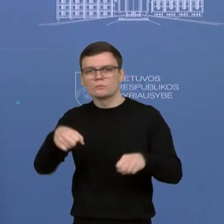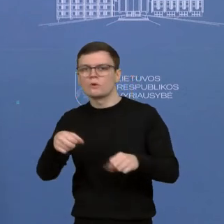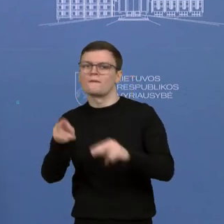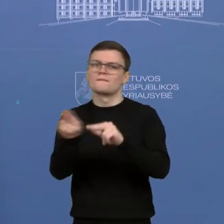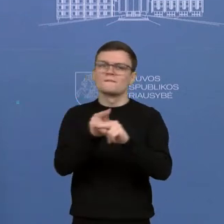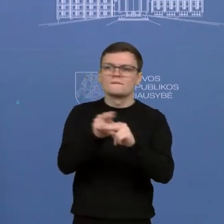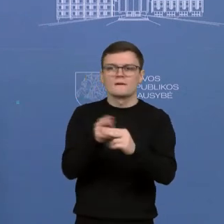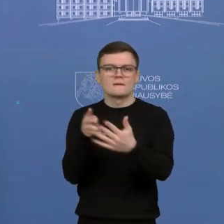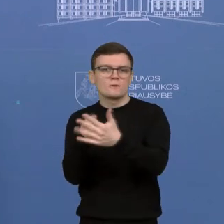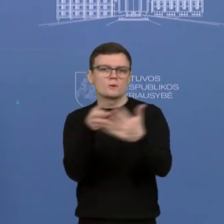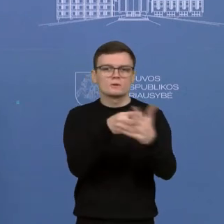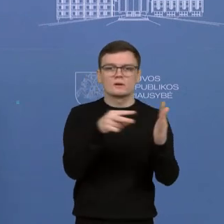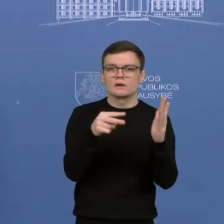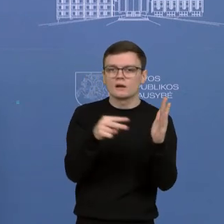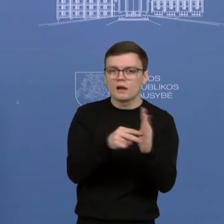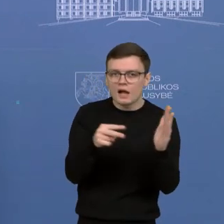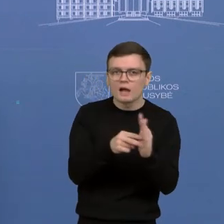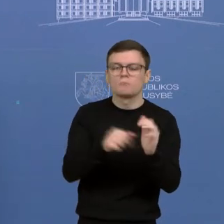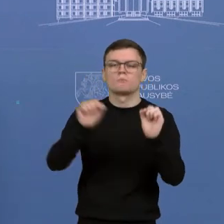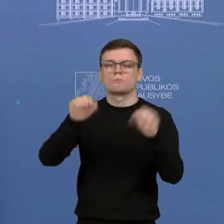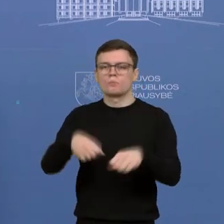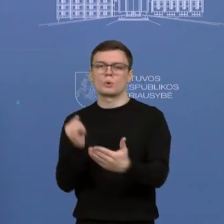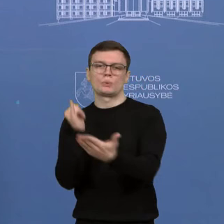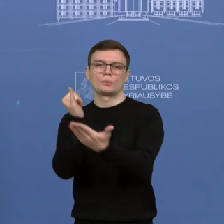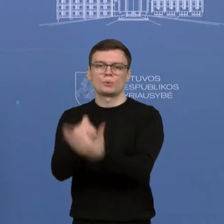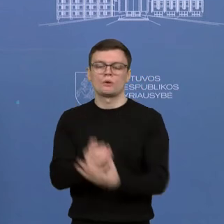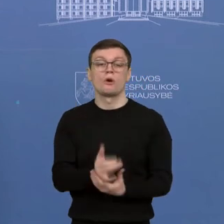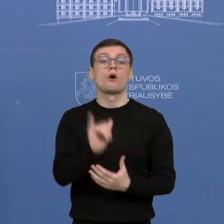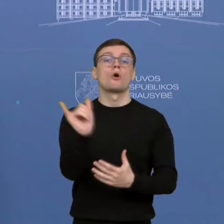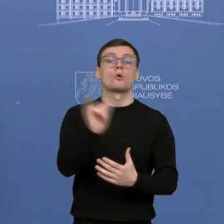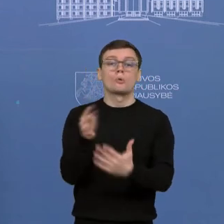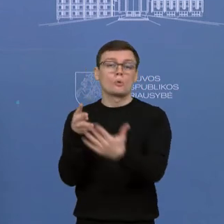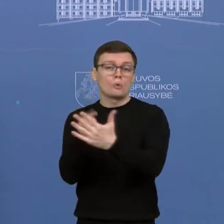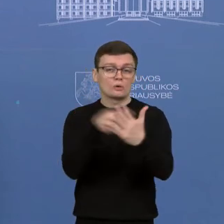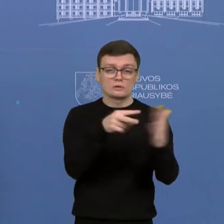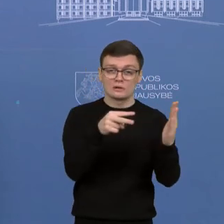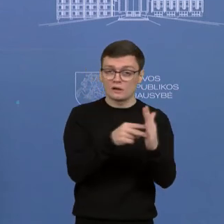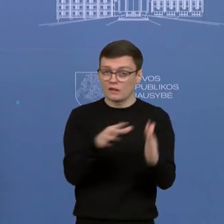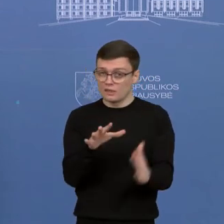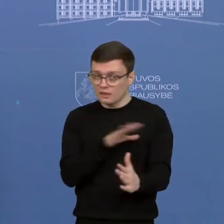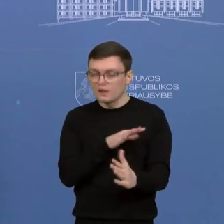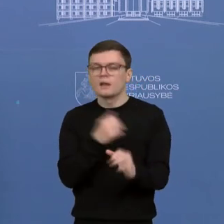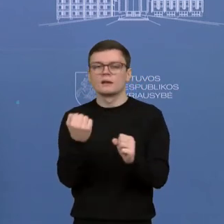subsidinį mechanizmą, tuo tarpu ten, kur nereguliuojamos kainos, mes siūlome eiti per žmonių